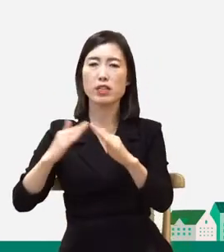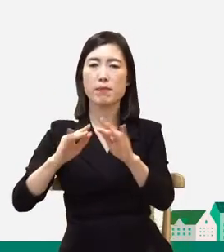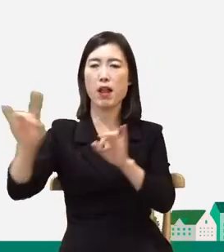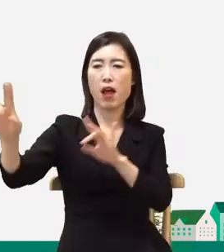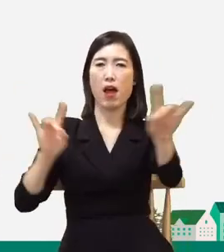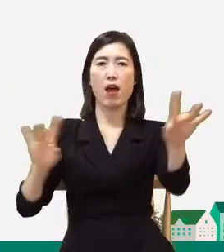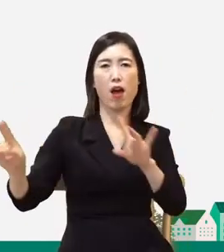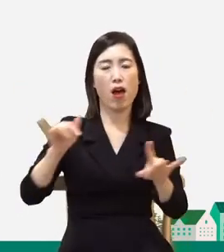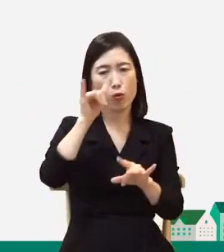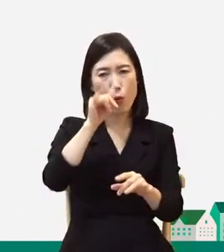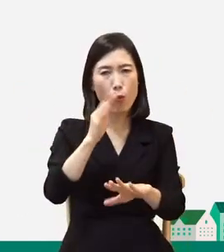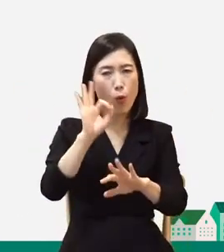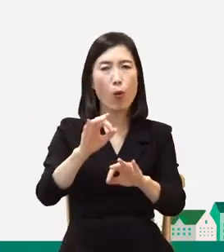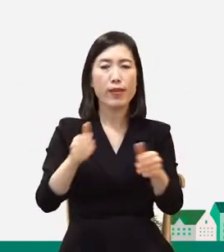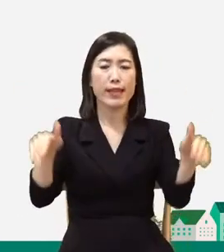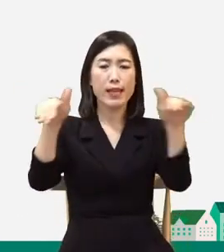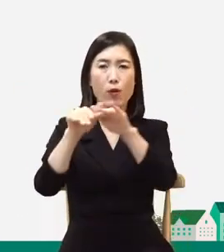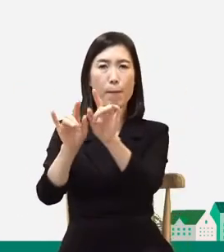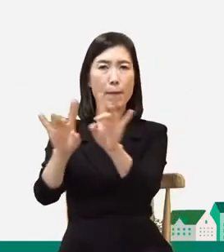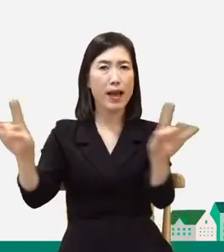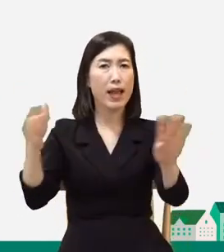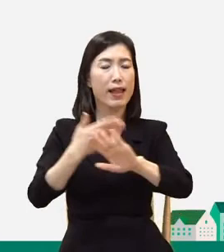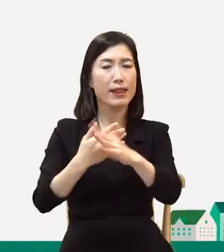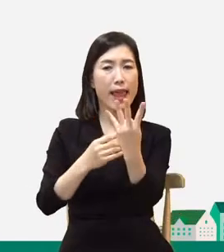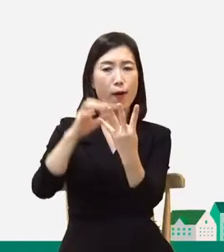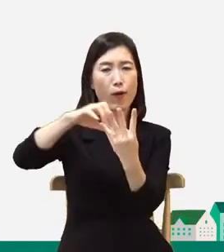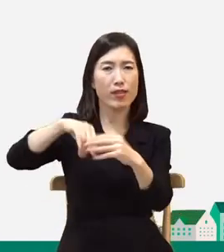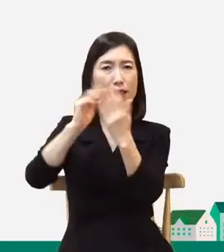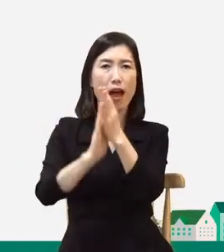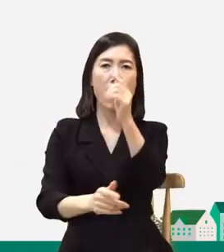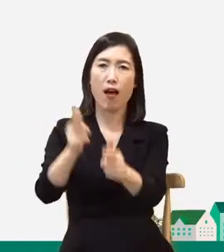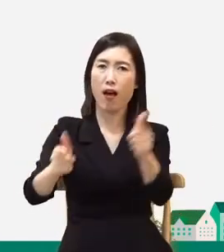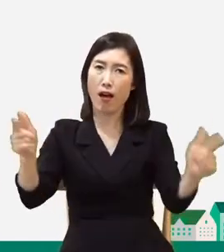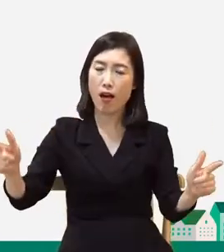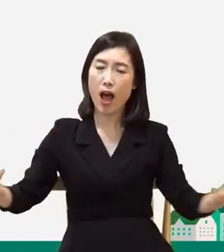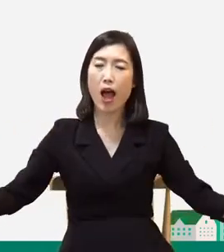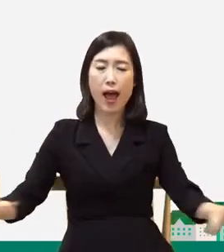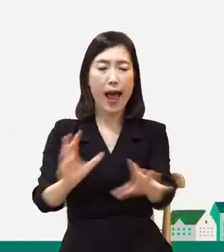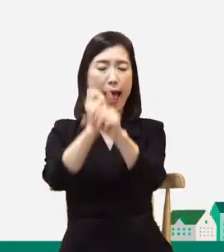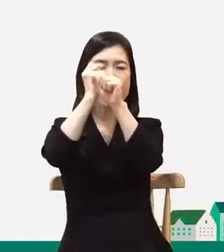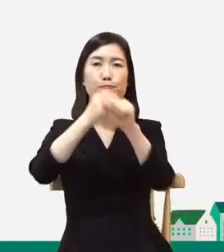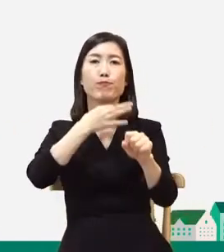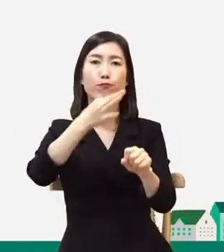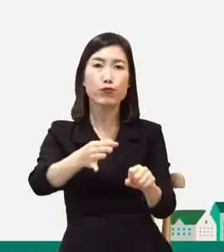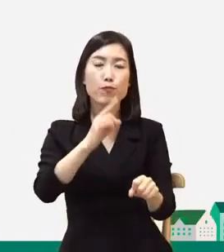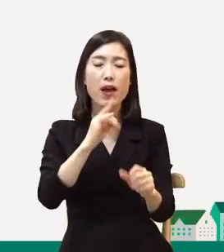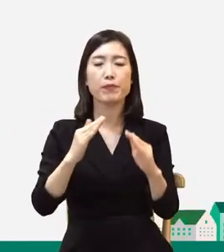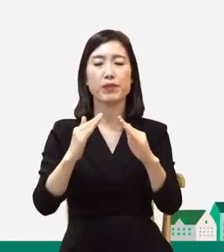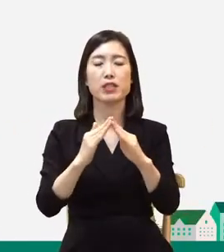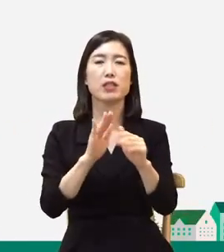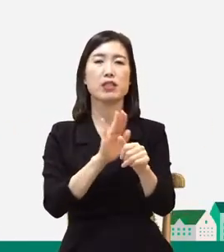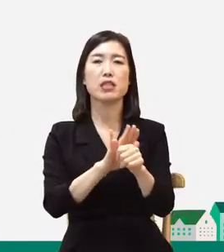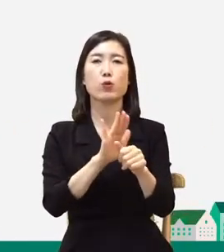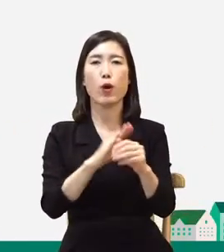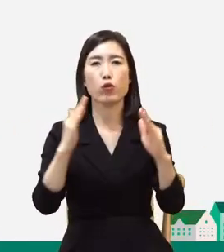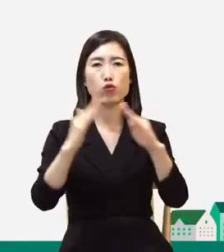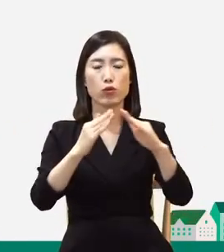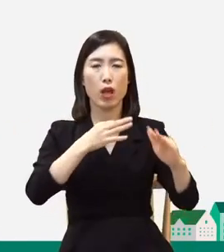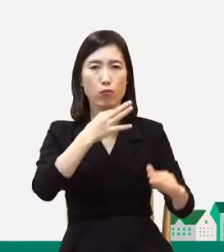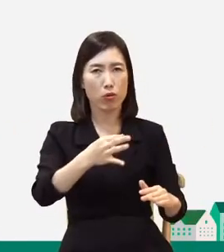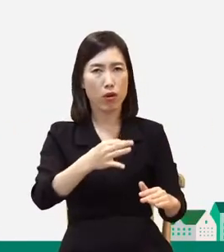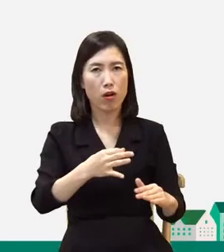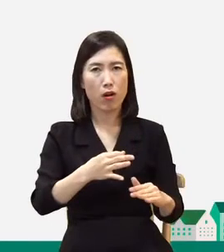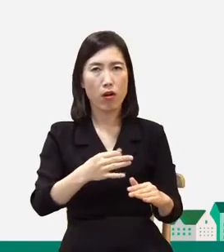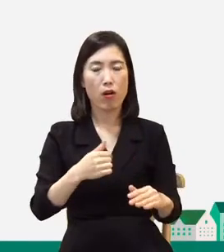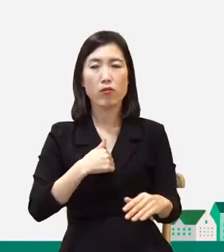모상들을 봤었어요. 그리고 이걸 통틀어서 지원주택이라고 이렇게 모두 다 본인들은 지원주택의